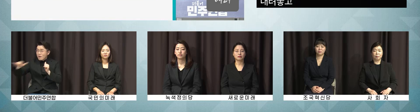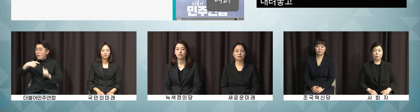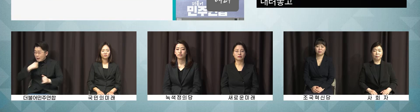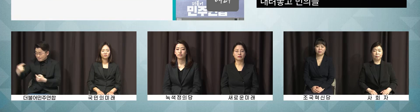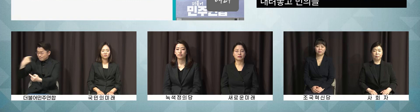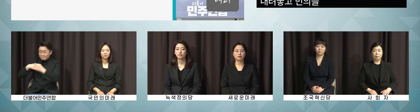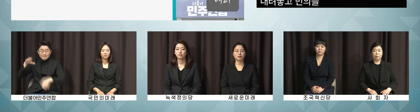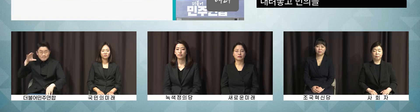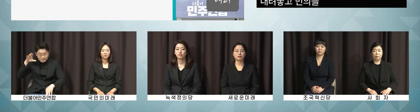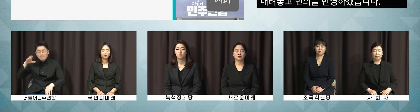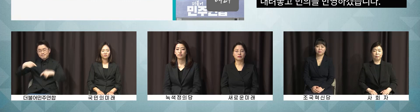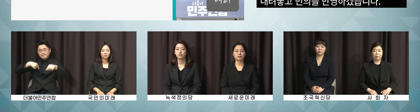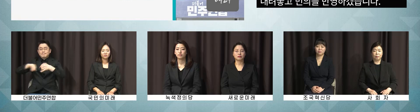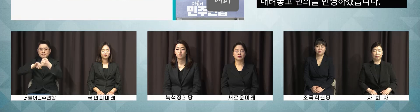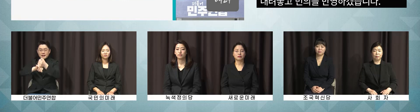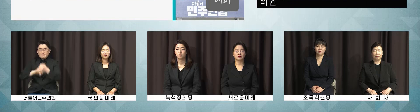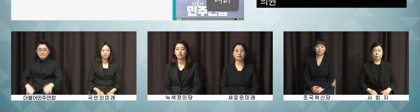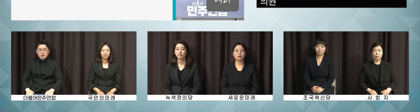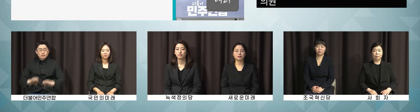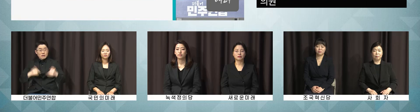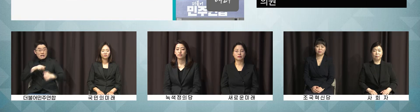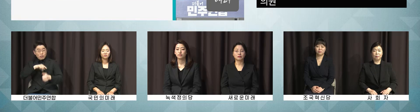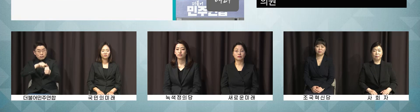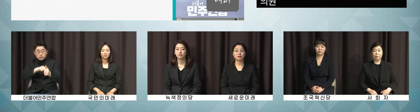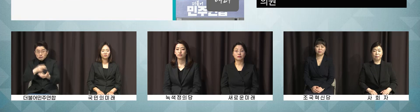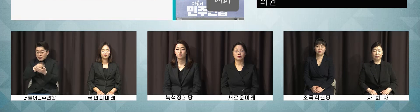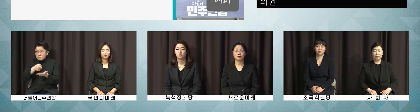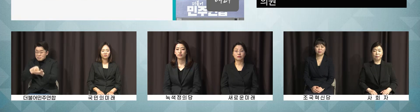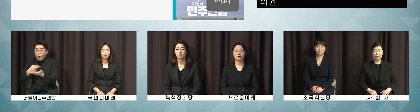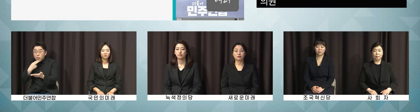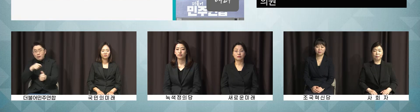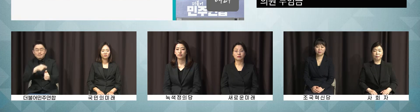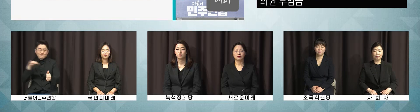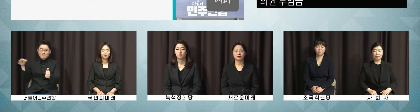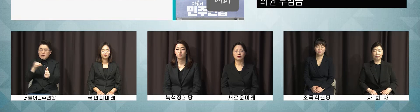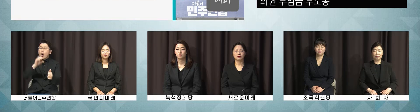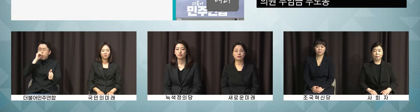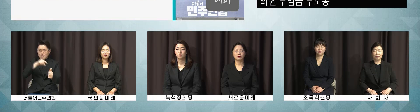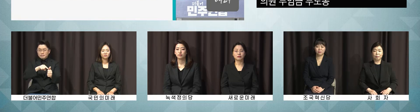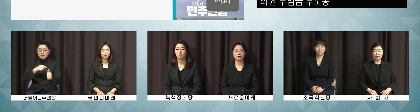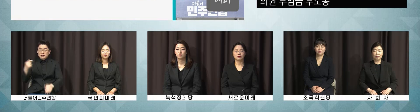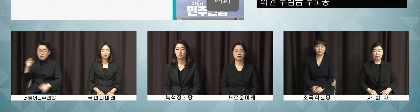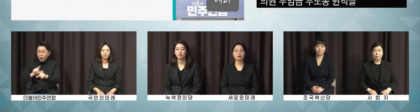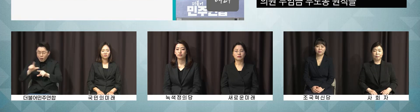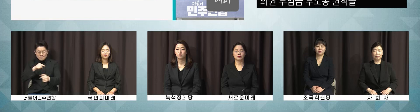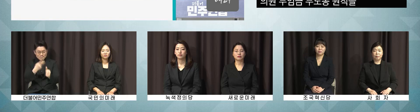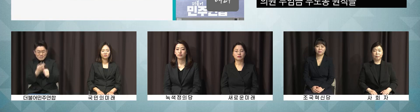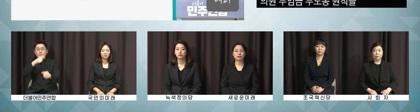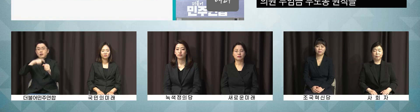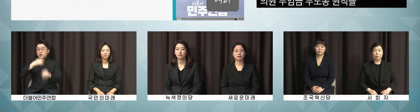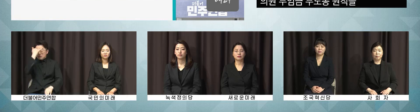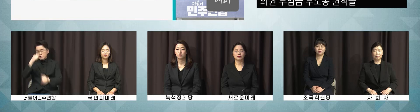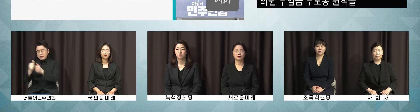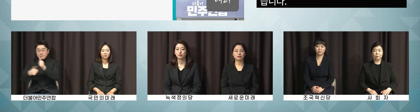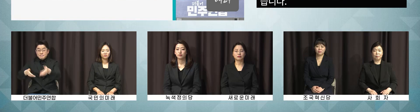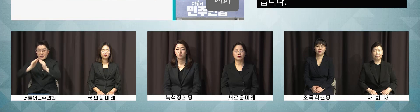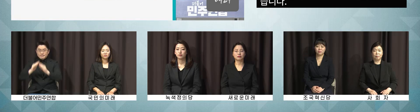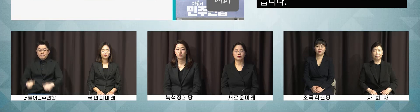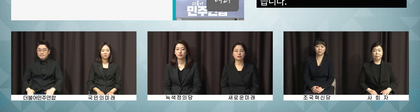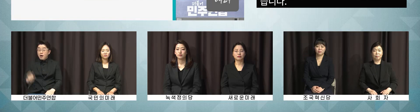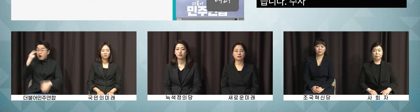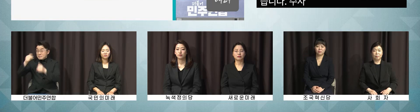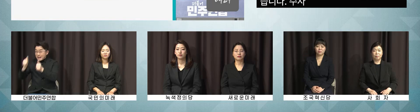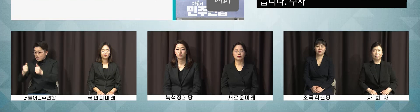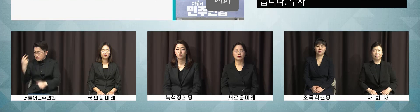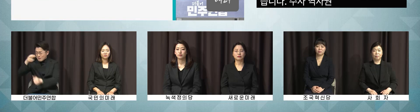반영하겠습니다. 국회의원 무노동 무임금 원칙 적용하고 윤리특위를 상설화하겠습니다. 수사기소권 분리 등